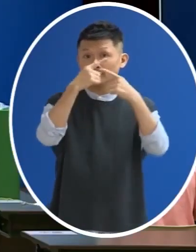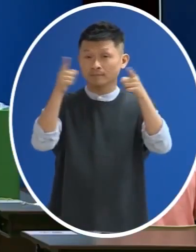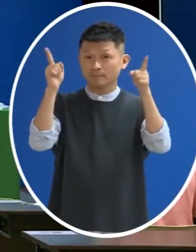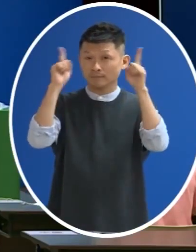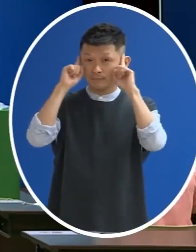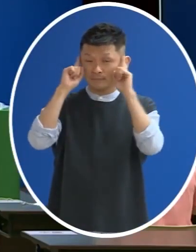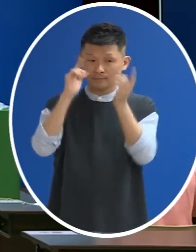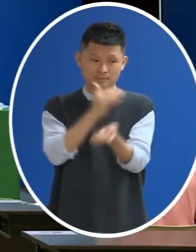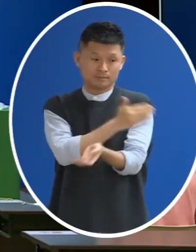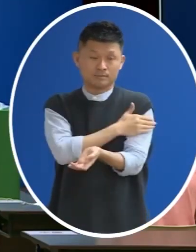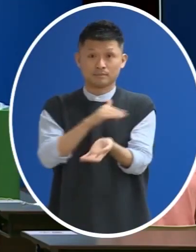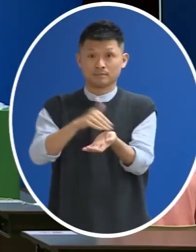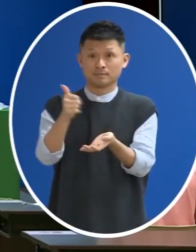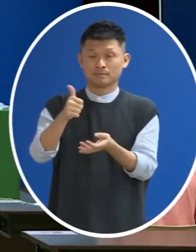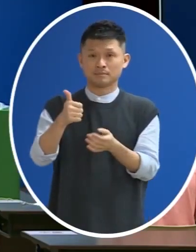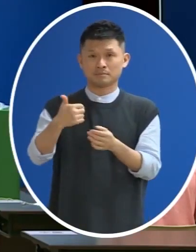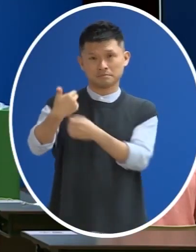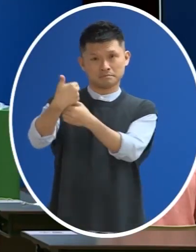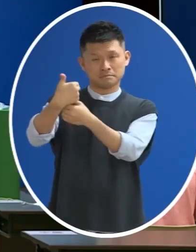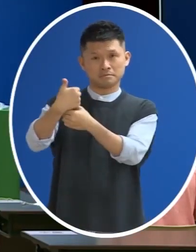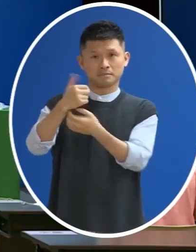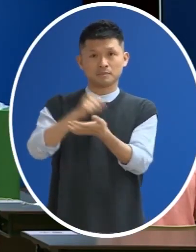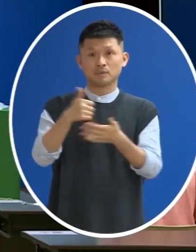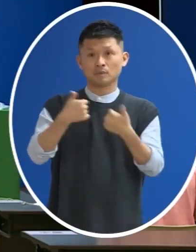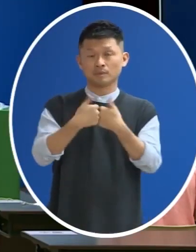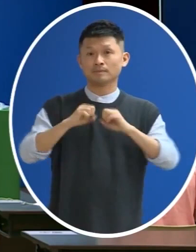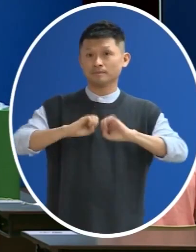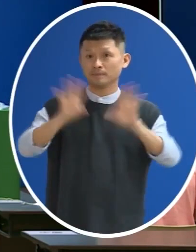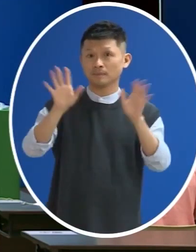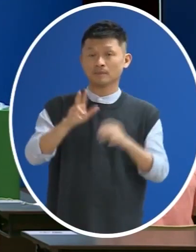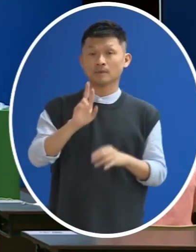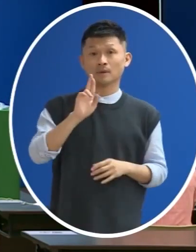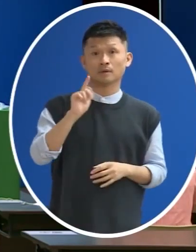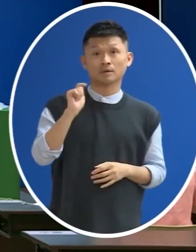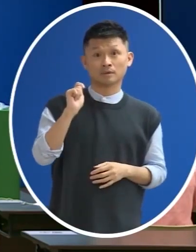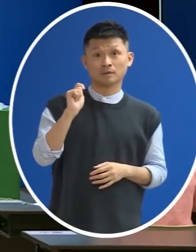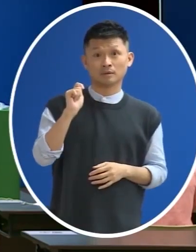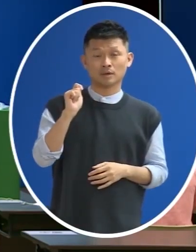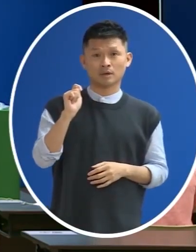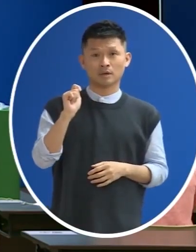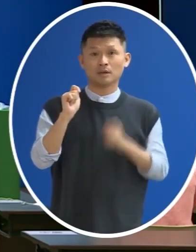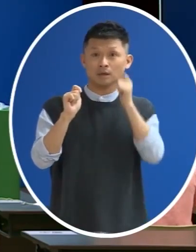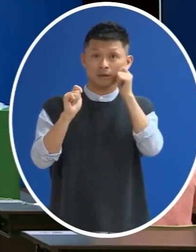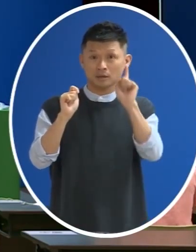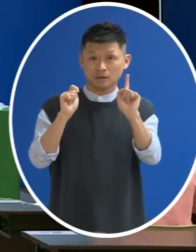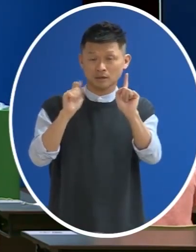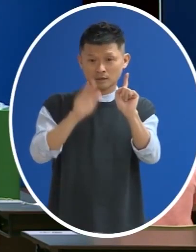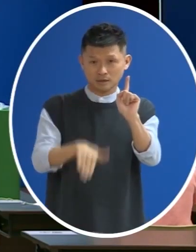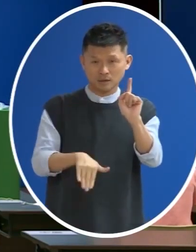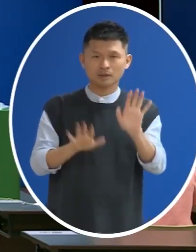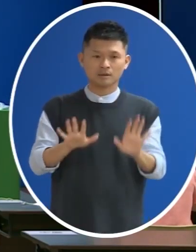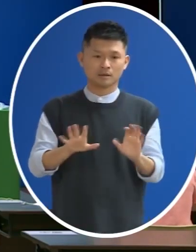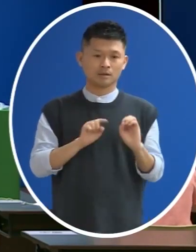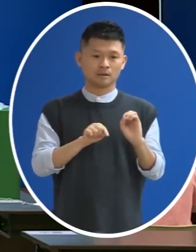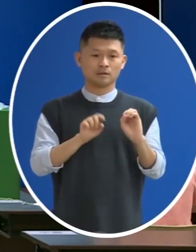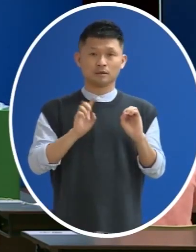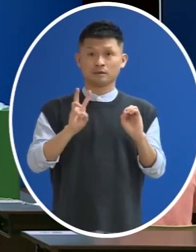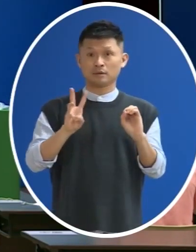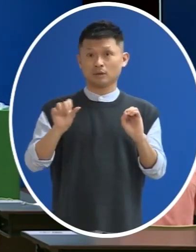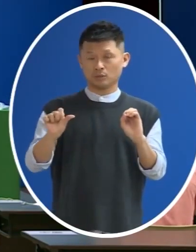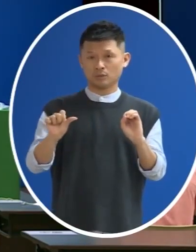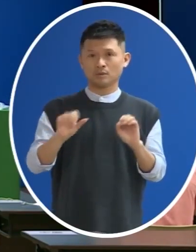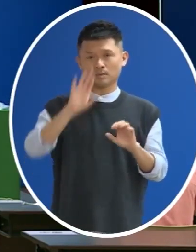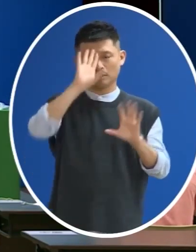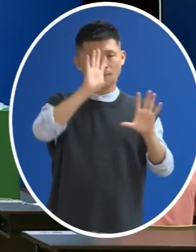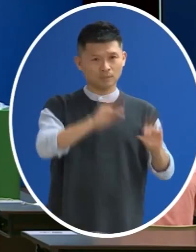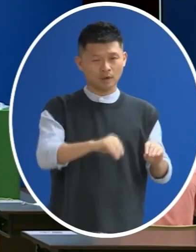秀熙在线上记者会说，台湾的 RT 值已经连续一个月小于一，目前只有0.35，那以确诊人数、康复人数